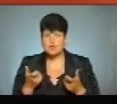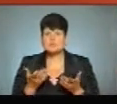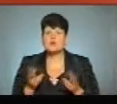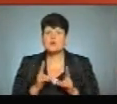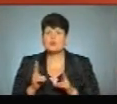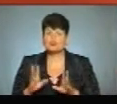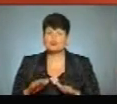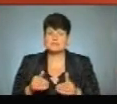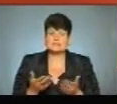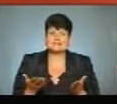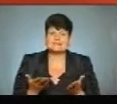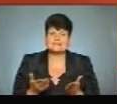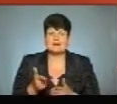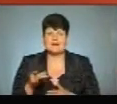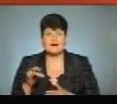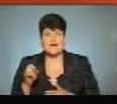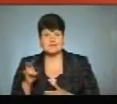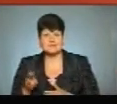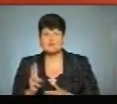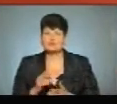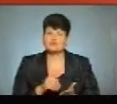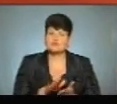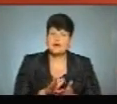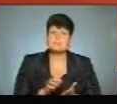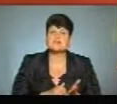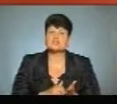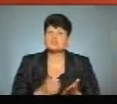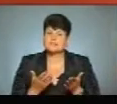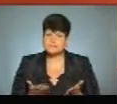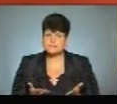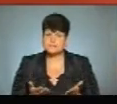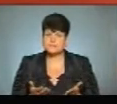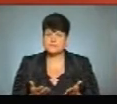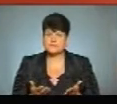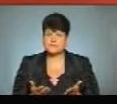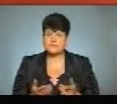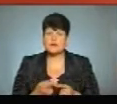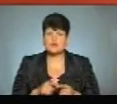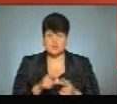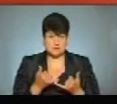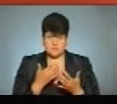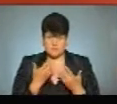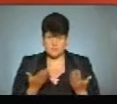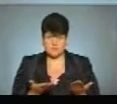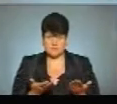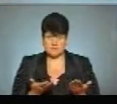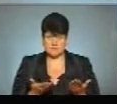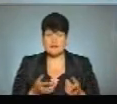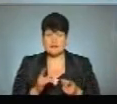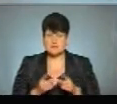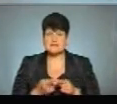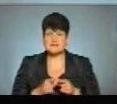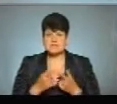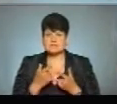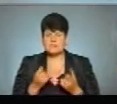кому дається якийсь певний грант, кому відмовляється, по якій причині. Так? Тобто цього наразі немає. Насправді